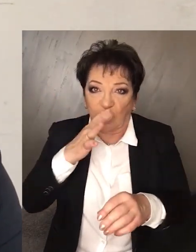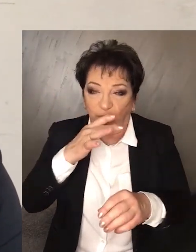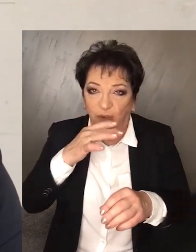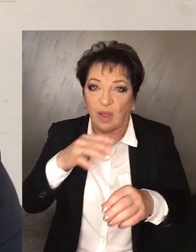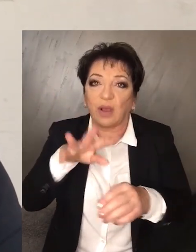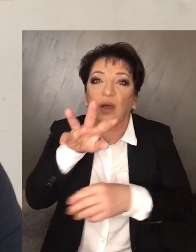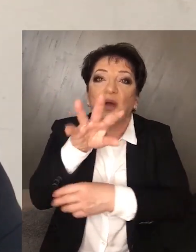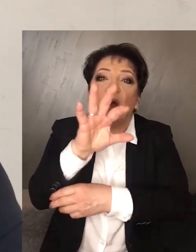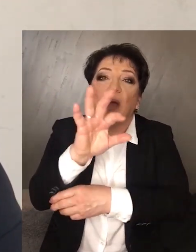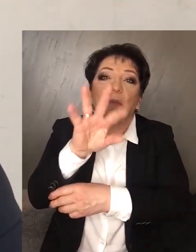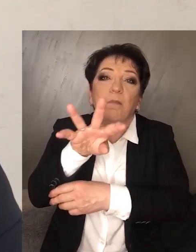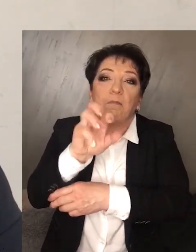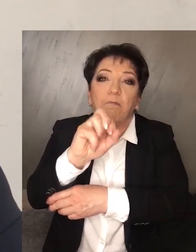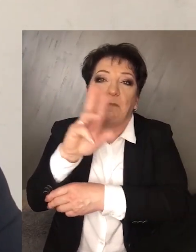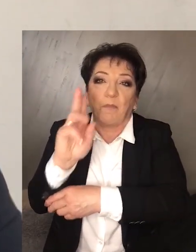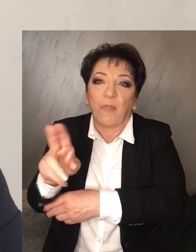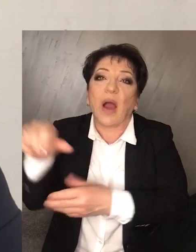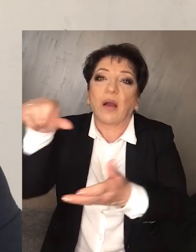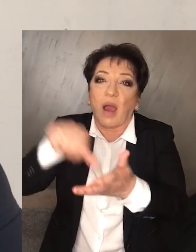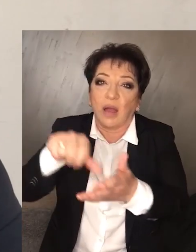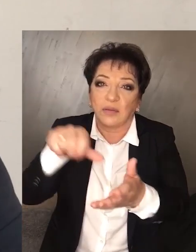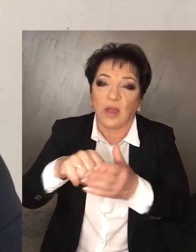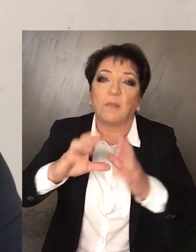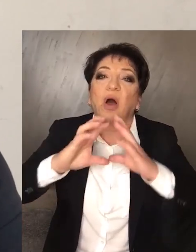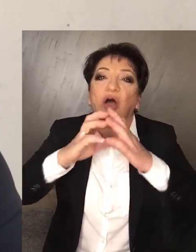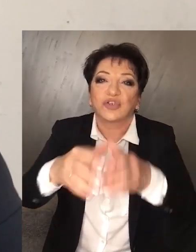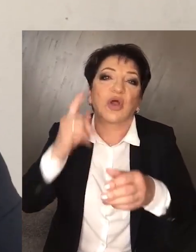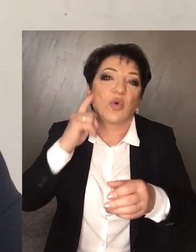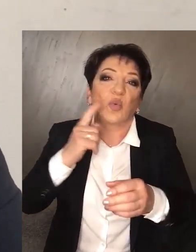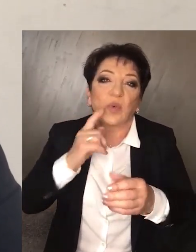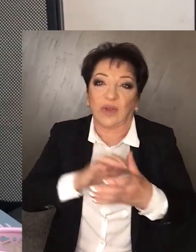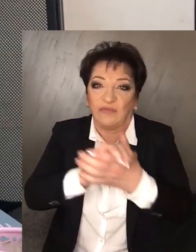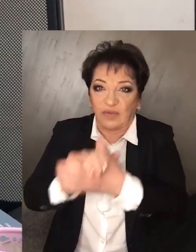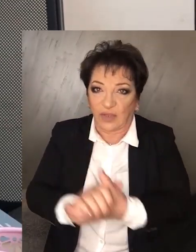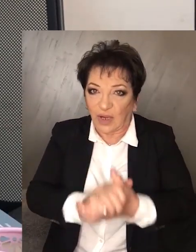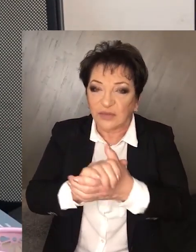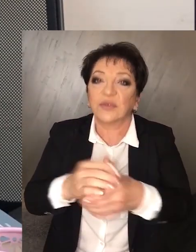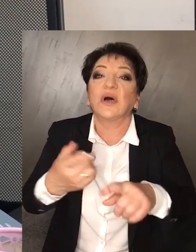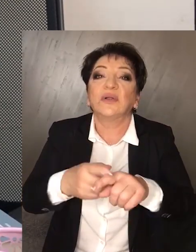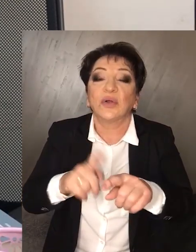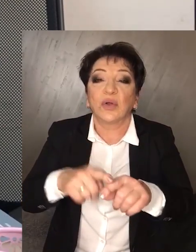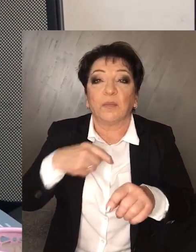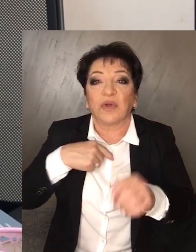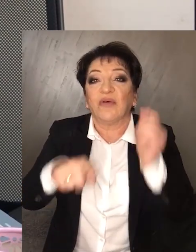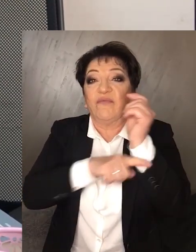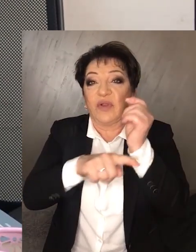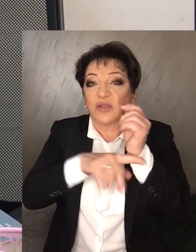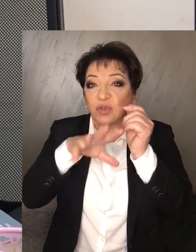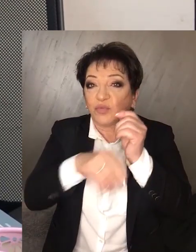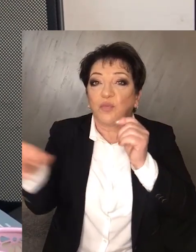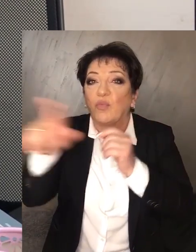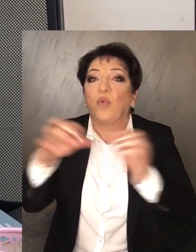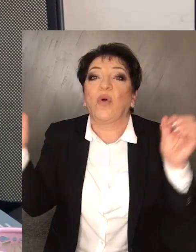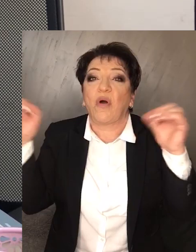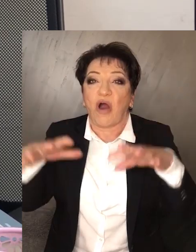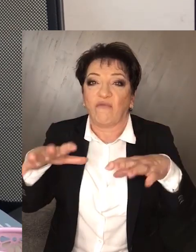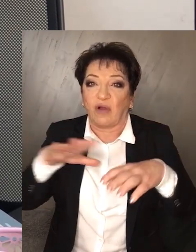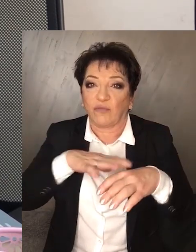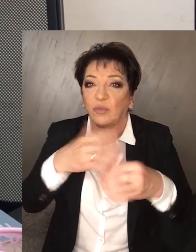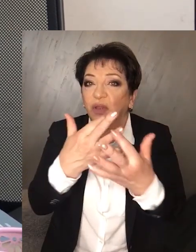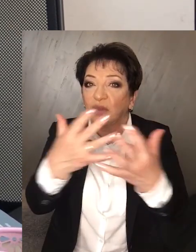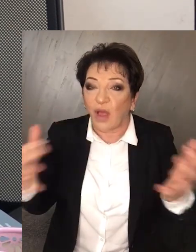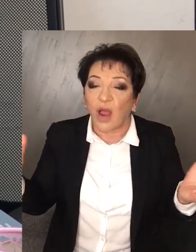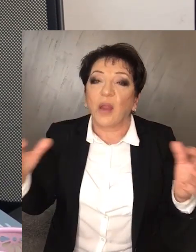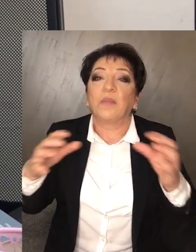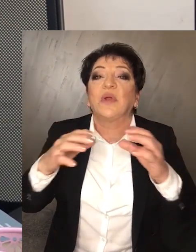լեզվի բառարան է, որը օգտագործում են համաժողովներով, քանի որ ՄԱԿ-ի անդամ է Աշխարհի խուլերի ֆեդերացիան, նաև